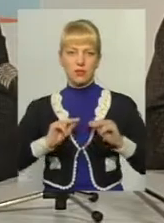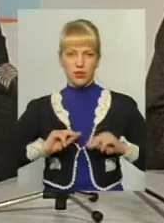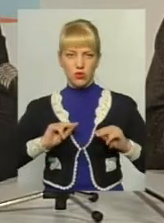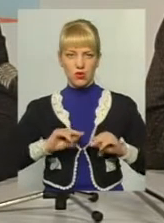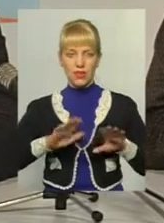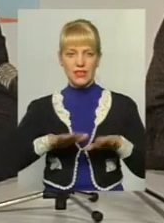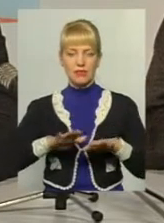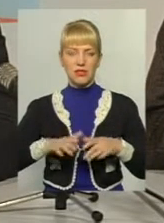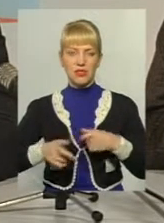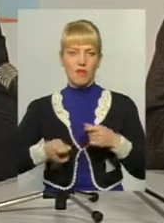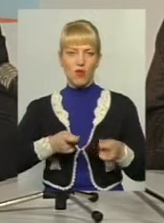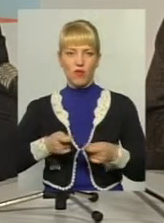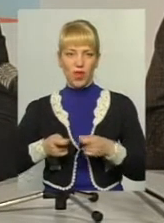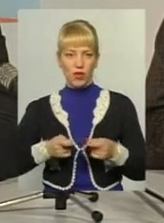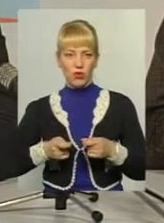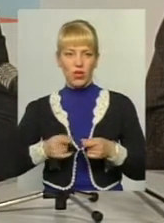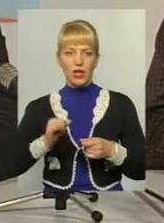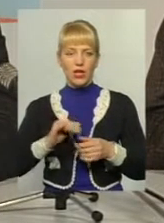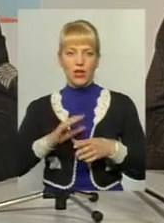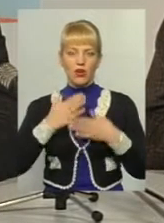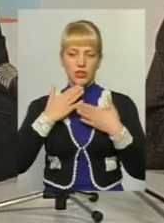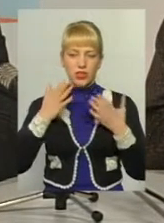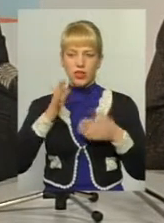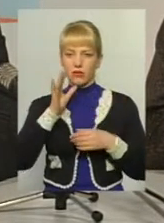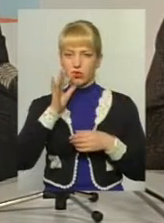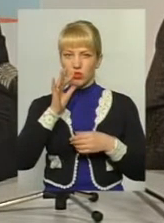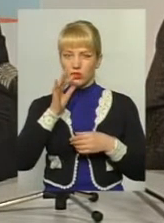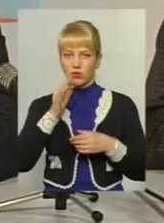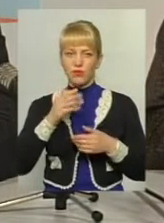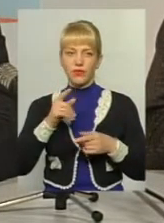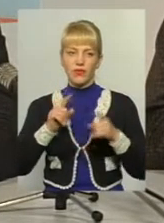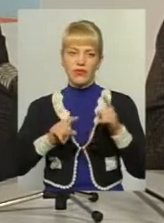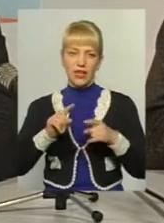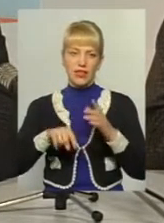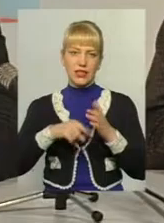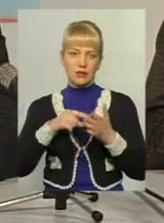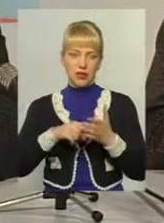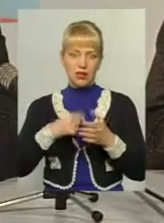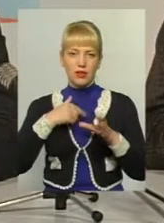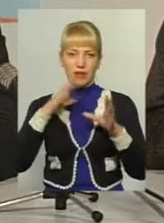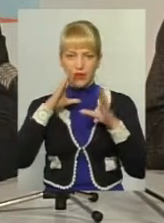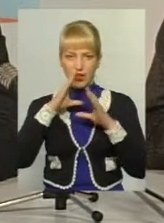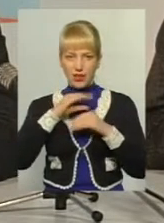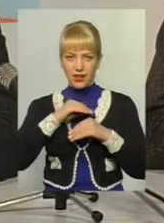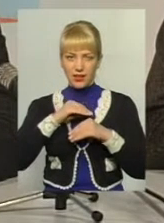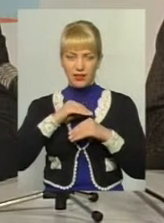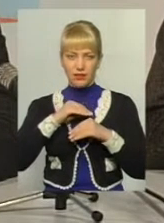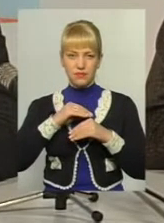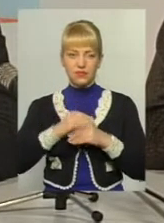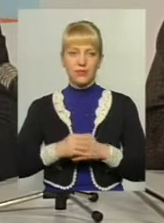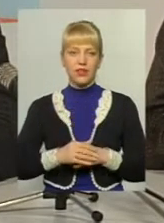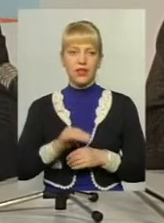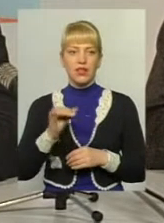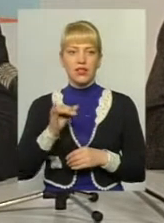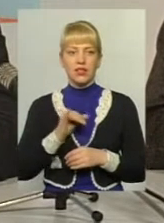причини, думаю, що будуть вирішені. Ми якби зі своєї сторони, як громадськості, да, як від